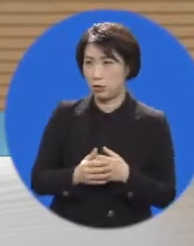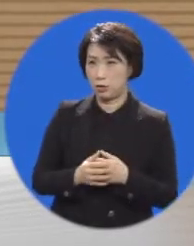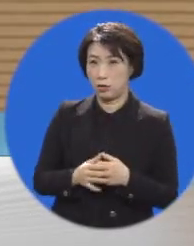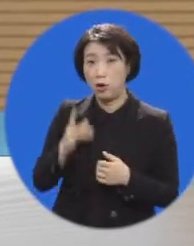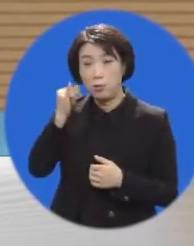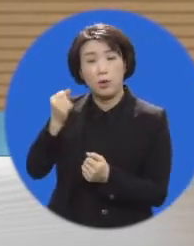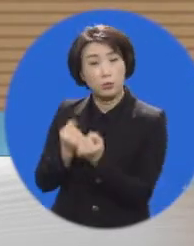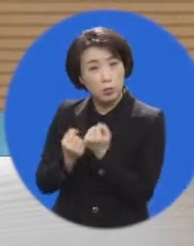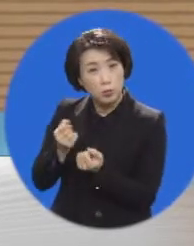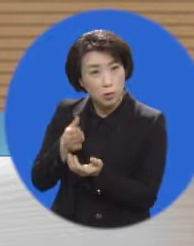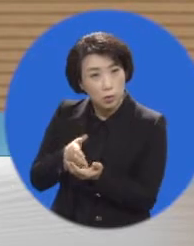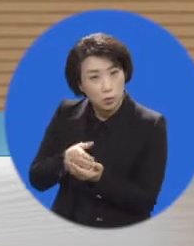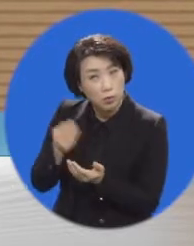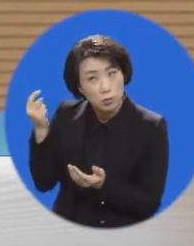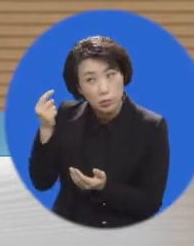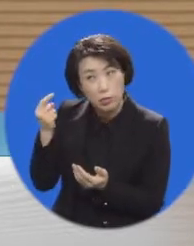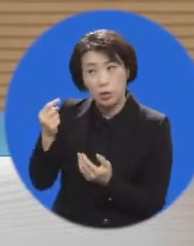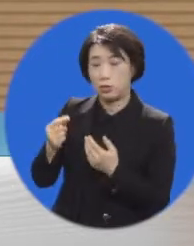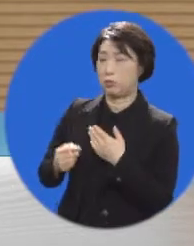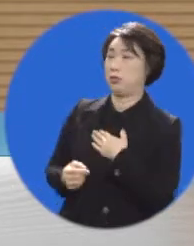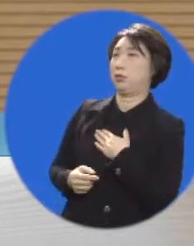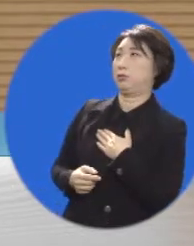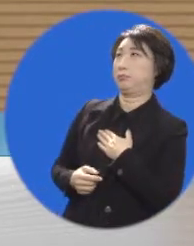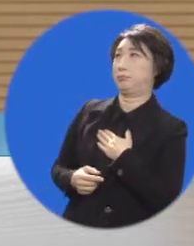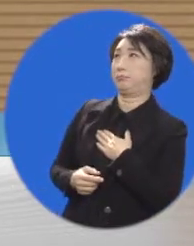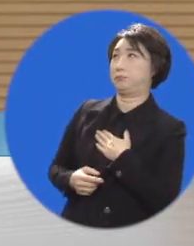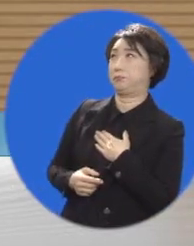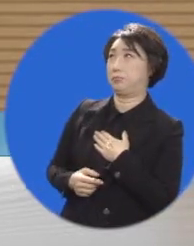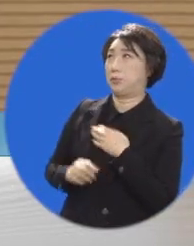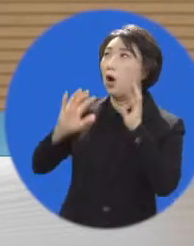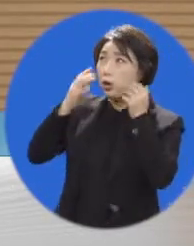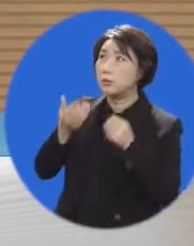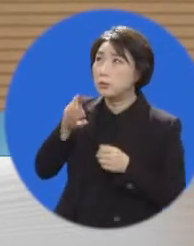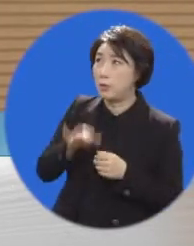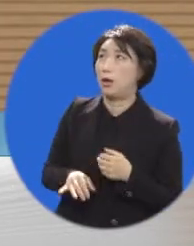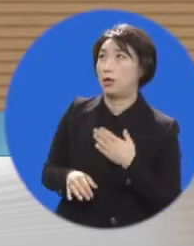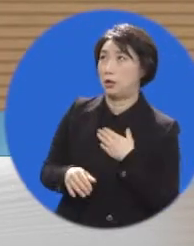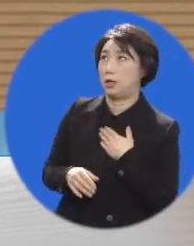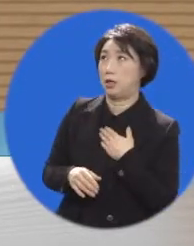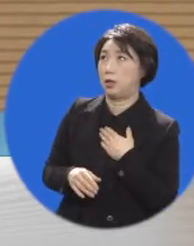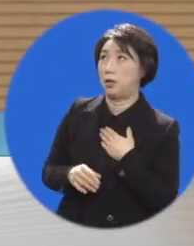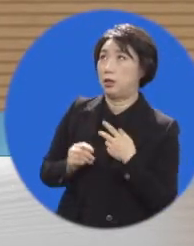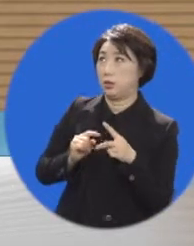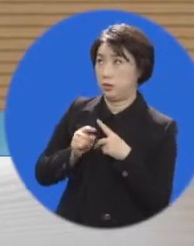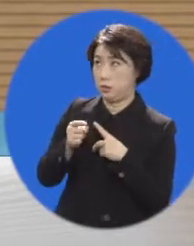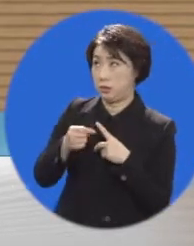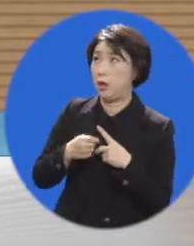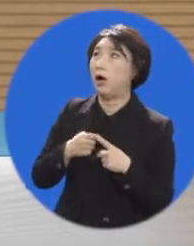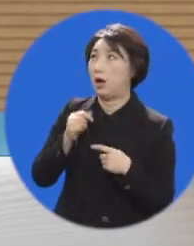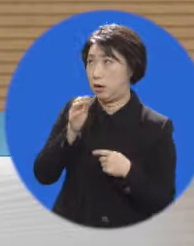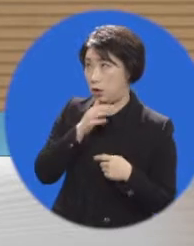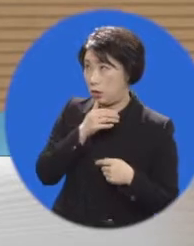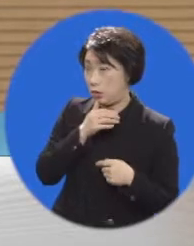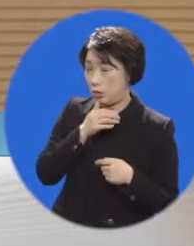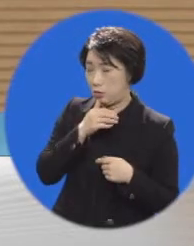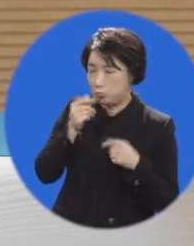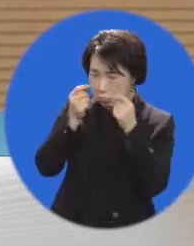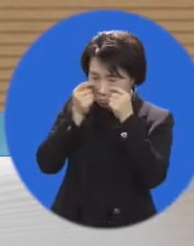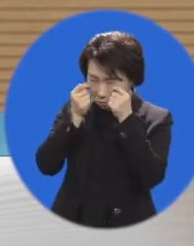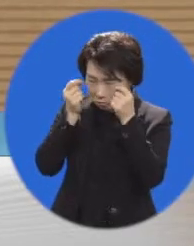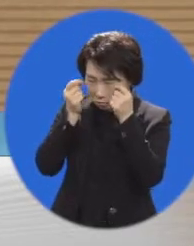가만 듣고 어린 소견에 이해를 하고 이제는 두 눈에도